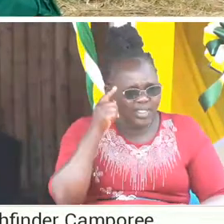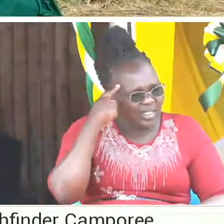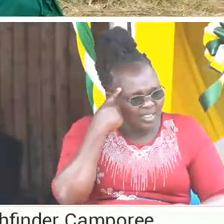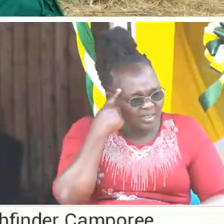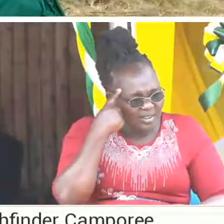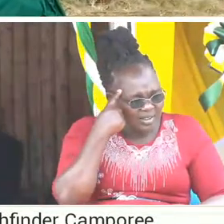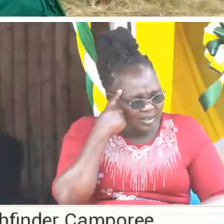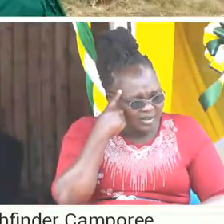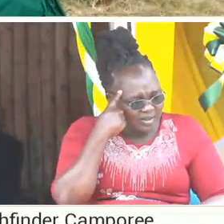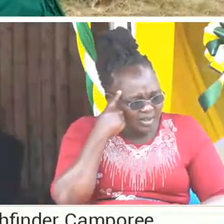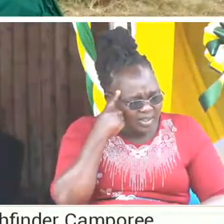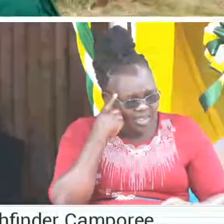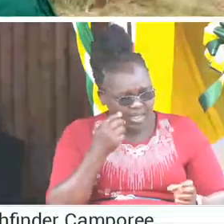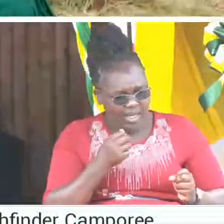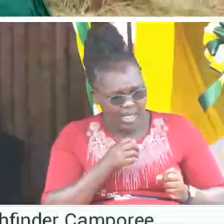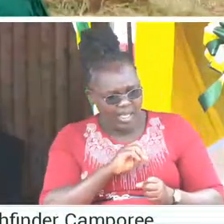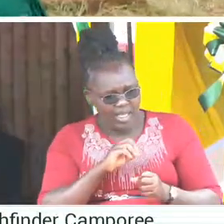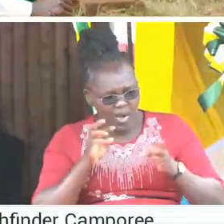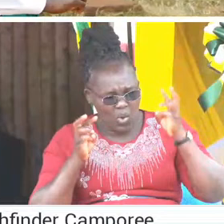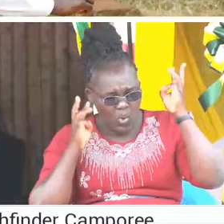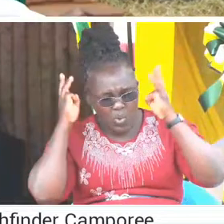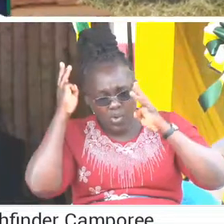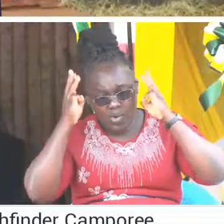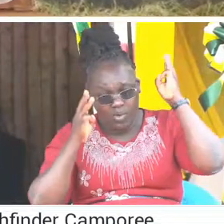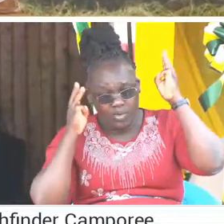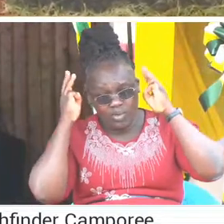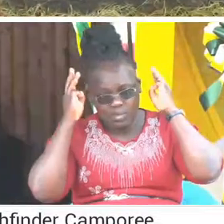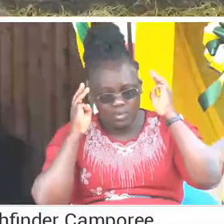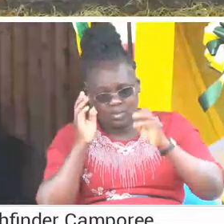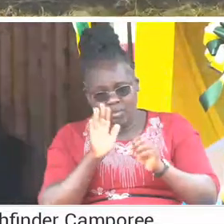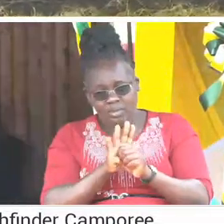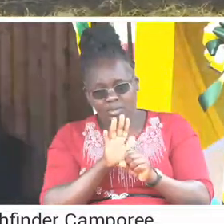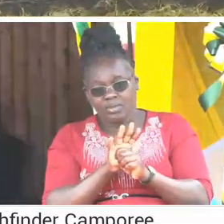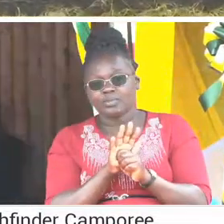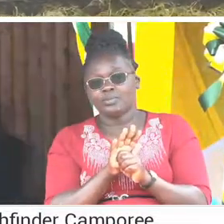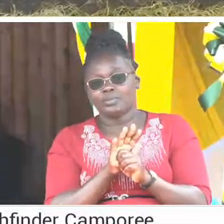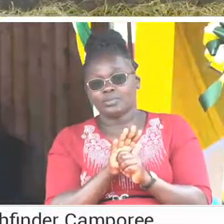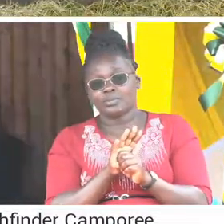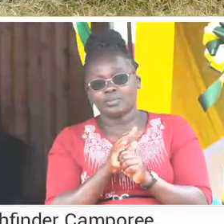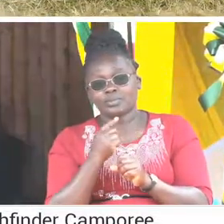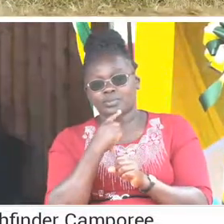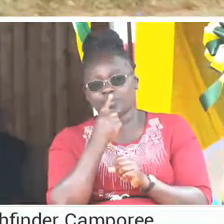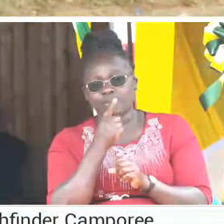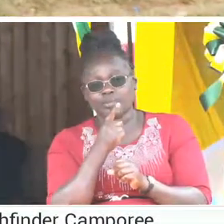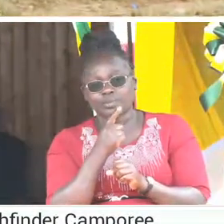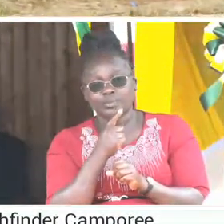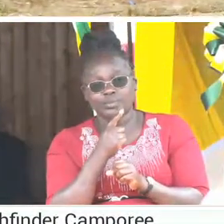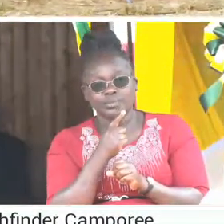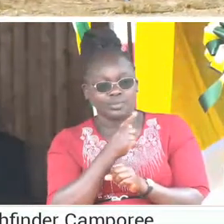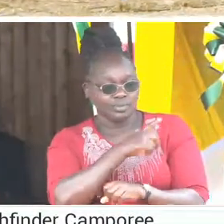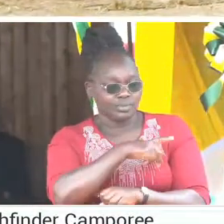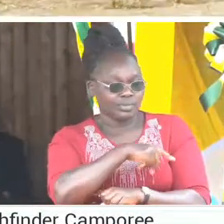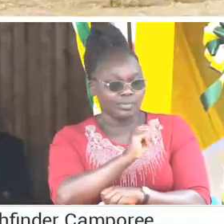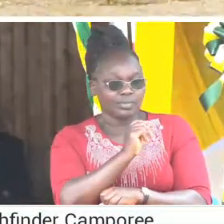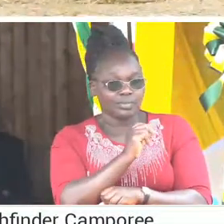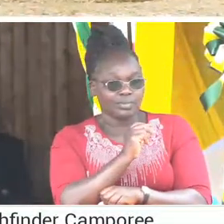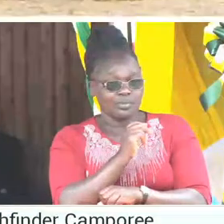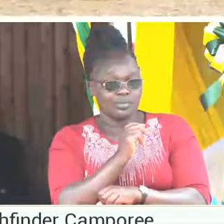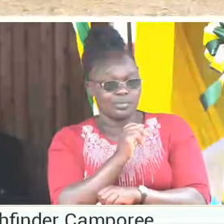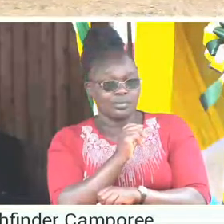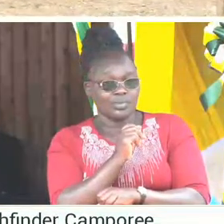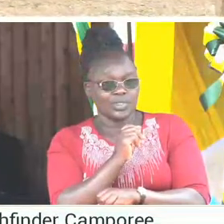Tutum, tutum, tutum. Akaenda kwa ukuta akaanza kunusa ukuta. Umai kwa